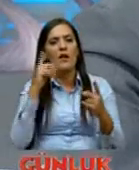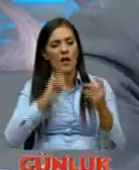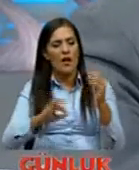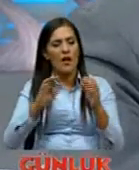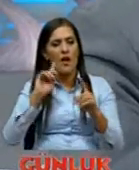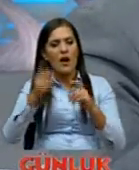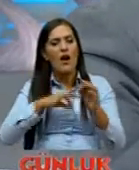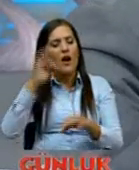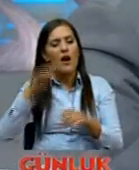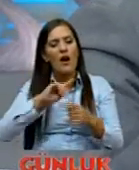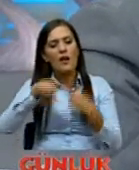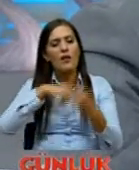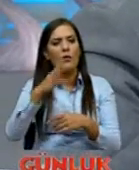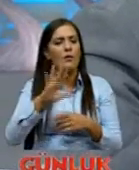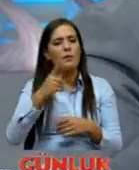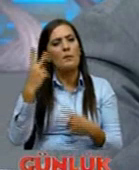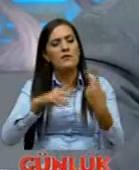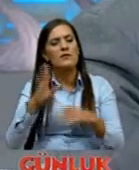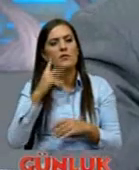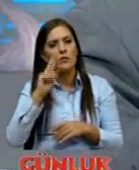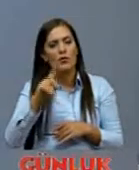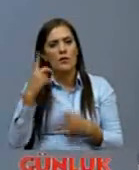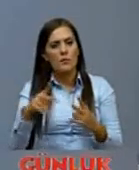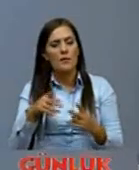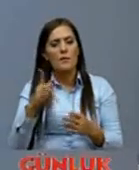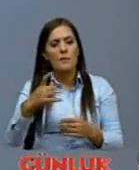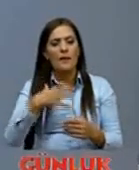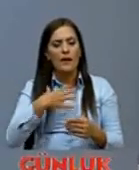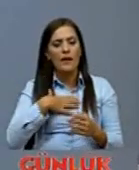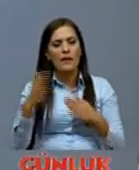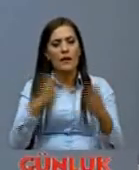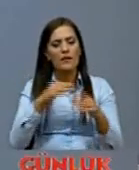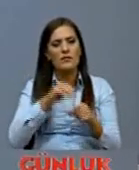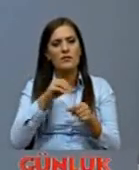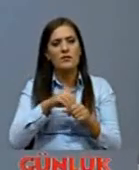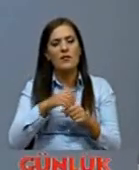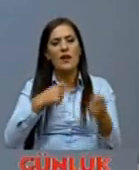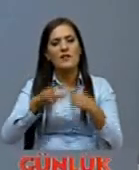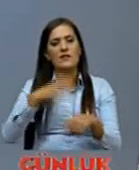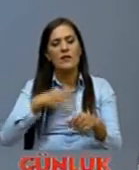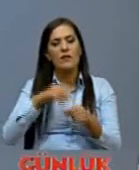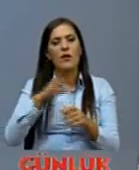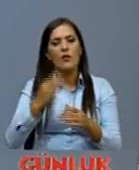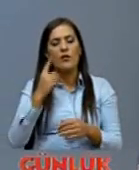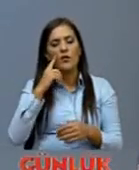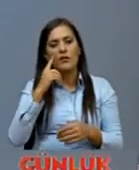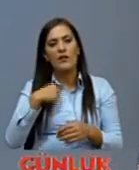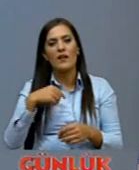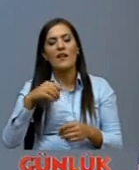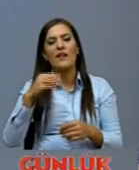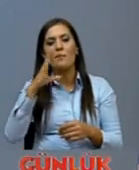işte orada bazı şeyler görülebilir. Bir de peki bu kendi aranızda, bu esnaflar olarak soruyorum, böyle hani tarif